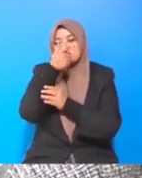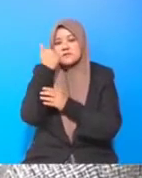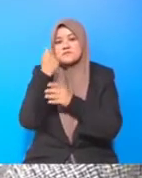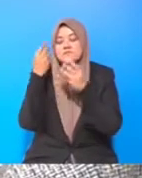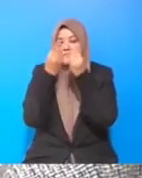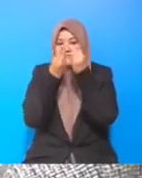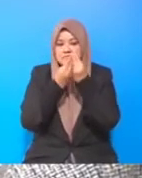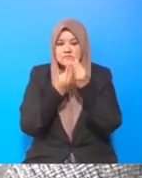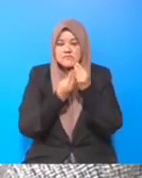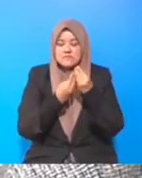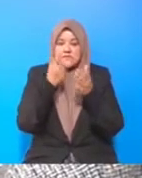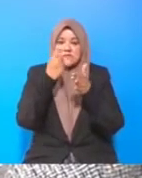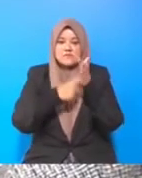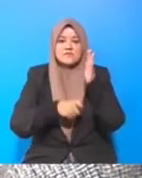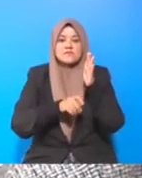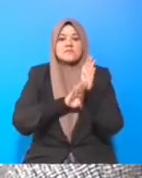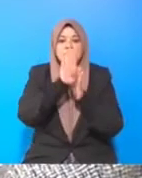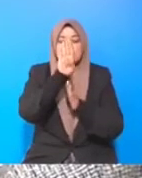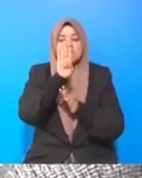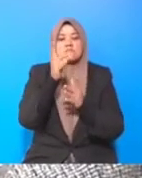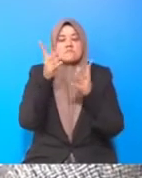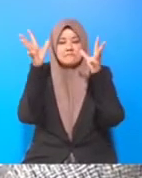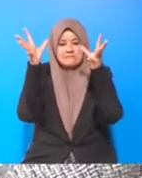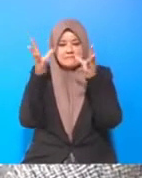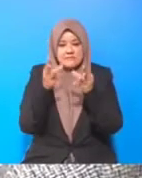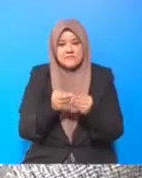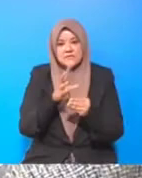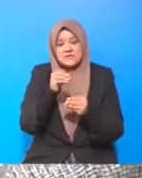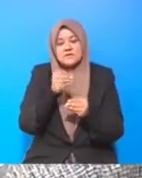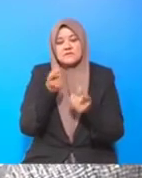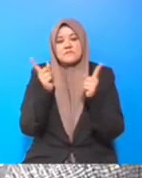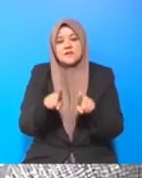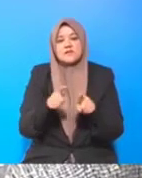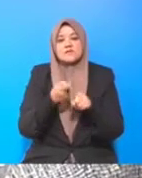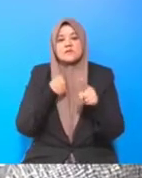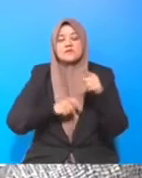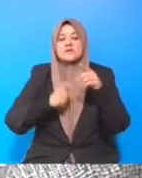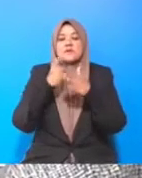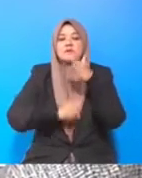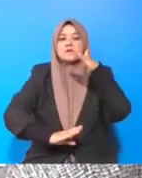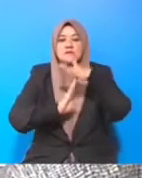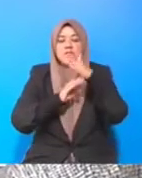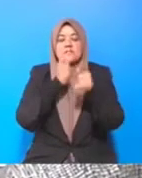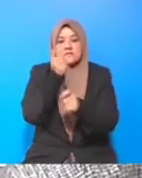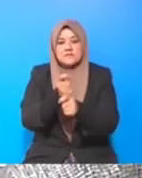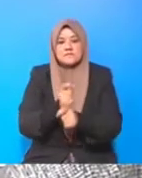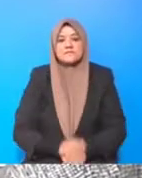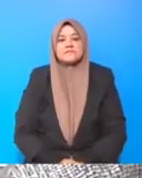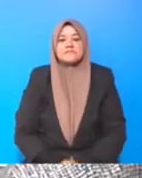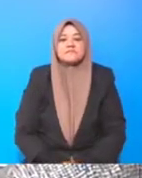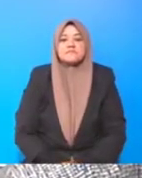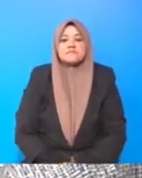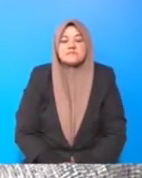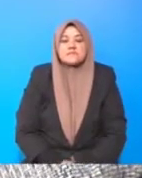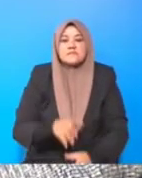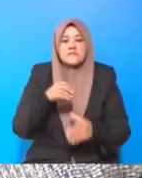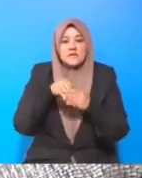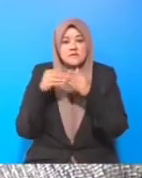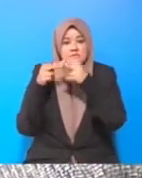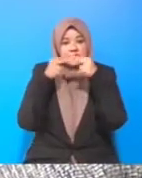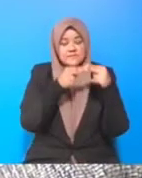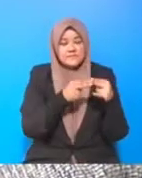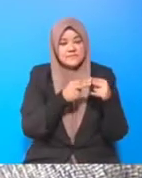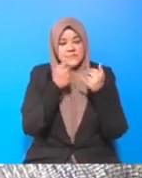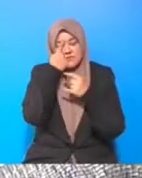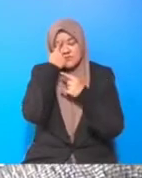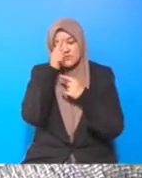margin keuntungan perniagaan yang semakin mengecil kesan daripada harga schiller ojek yang telah ditetapkan itu dalam